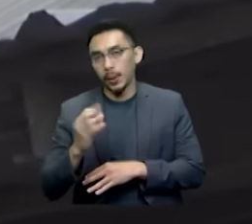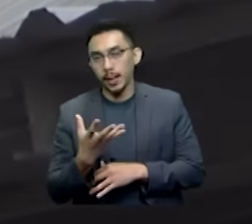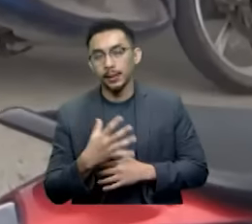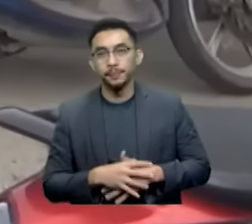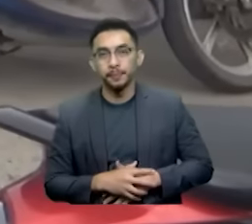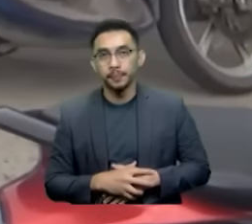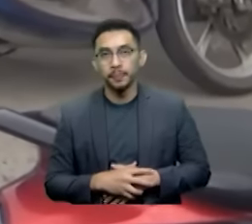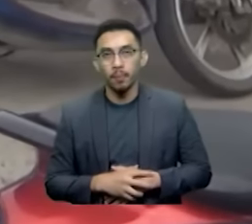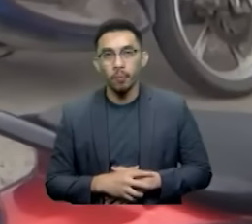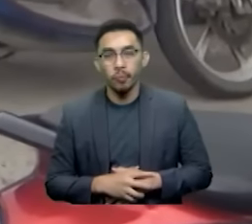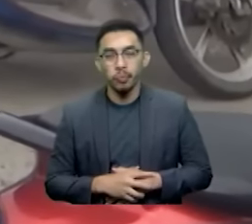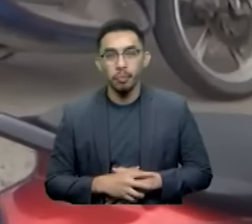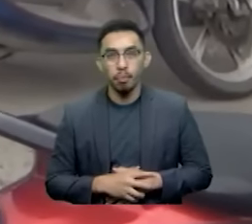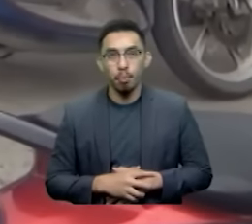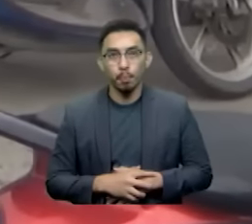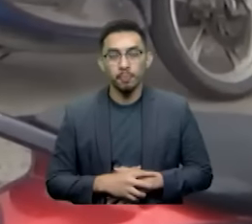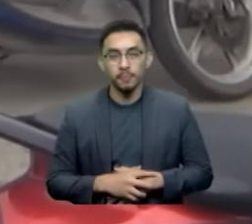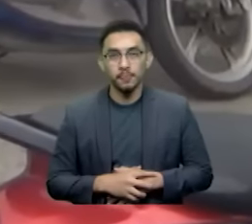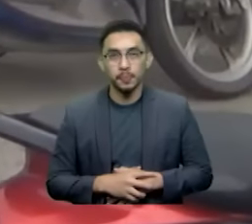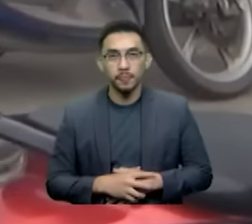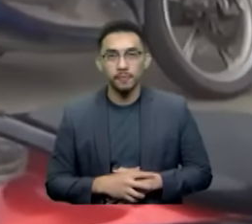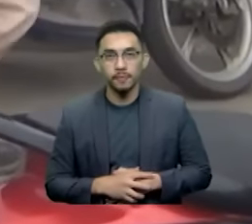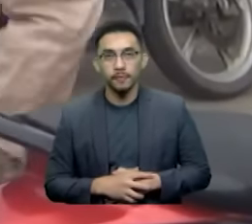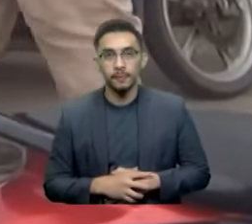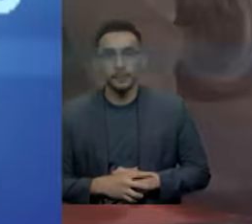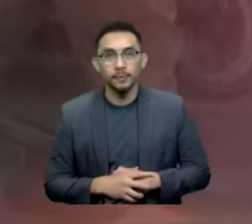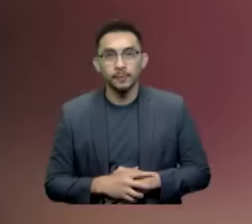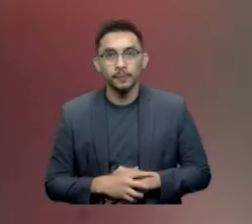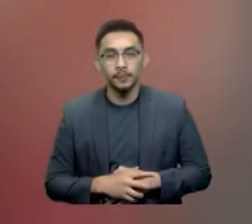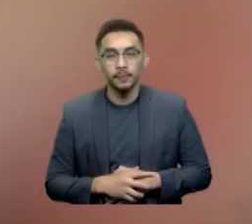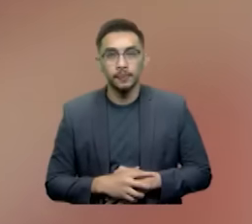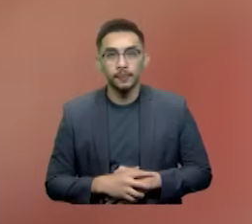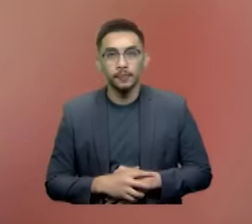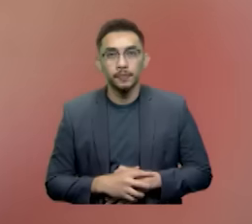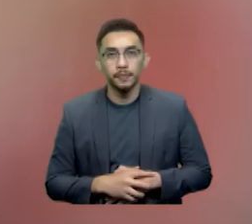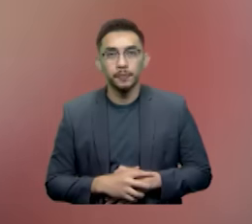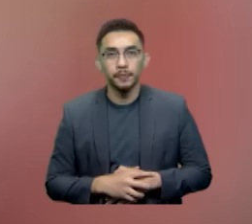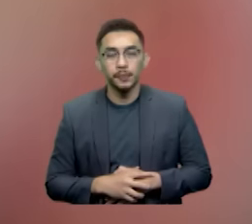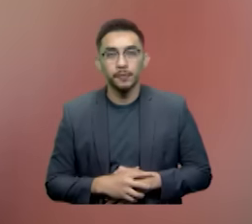Dari Sidrap, Sulawesi Selatan, Erwin Eka melaporkan.